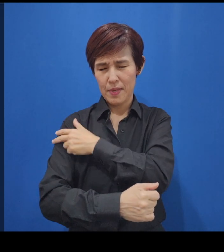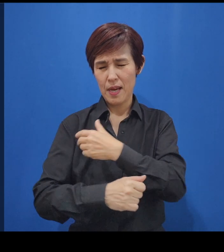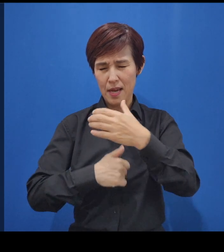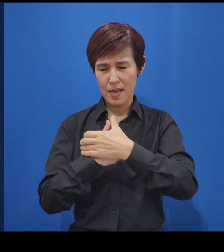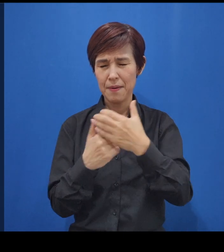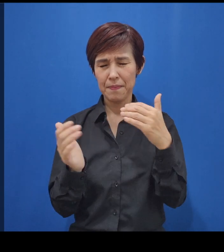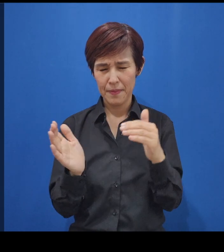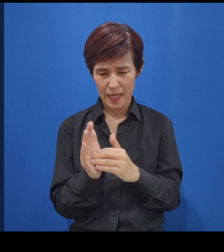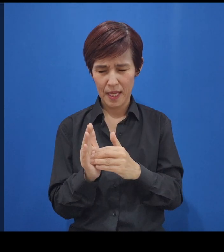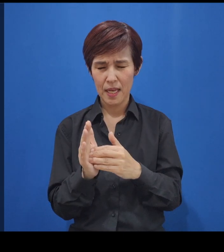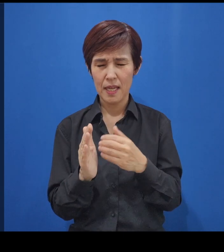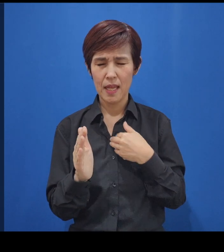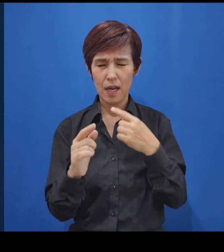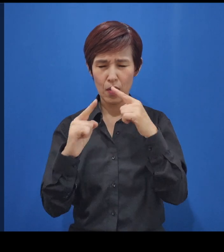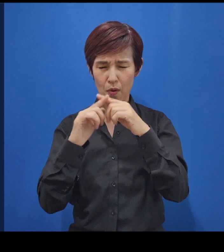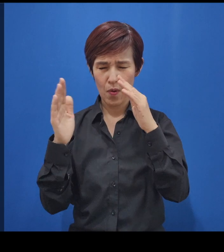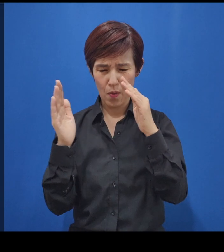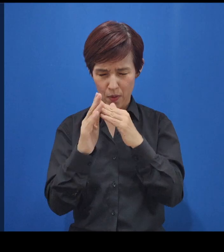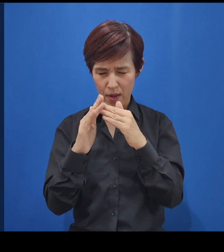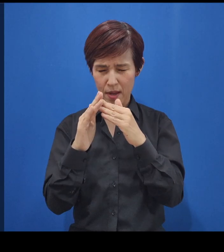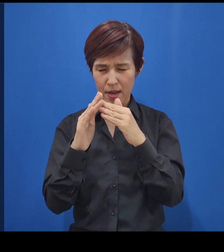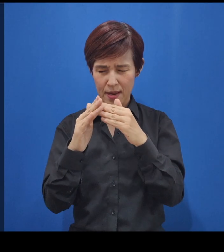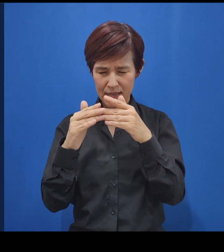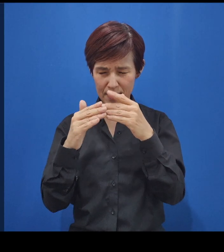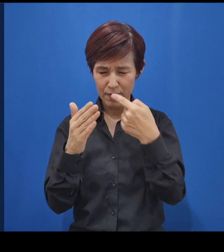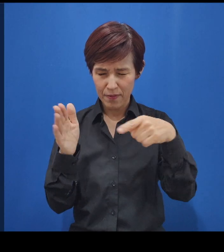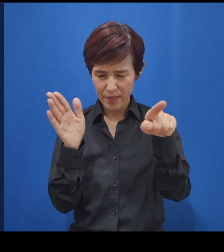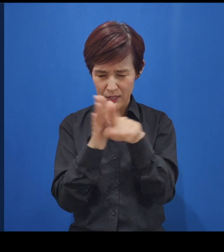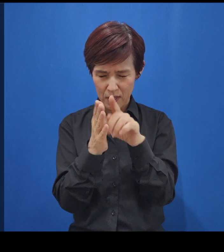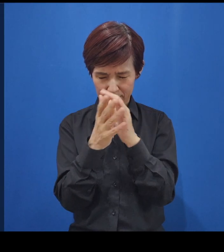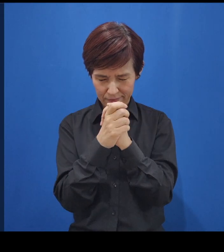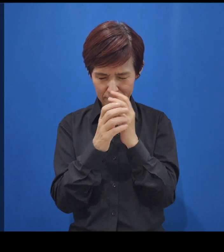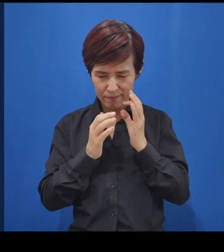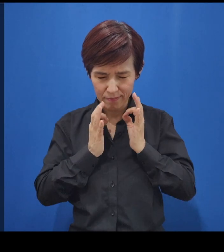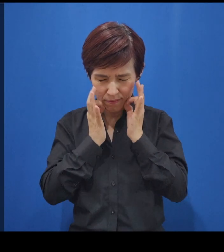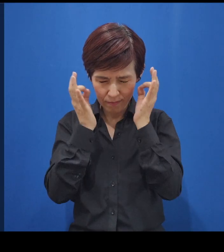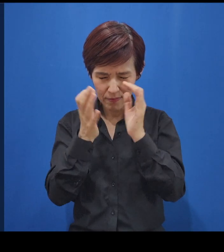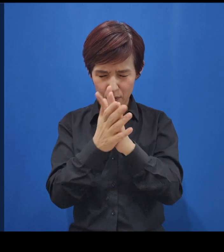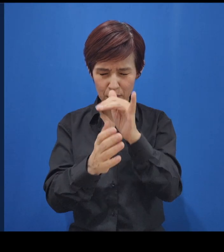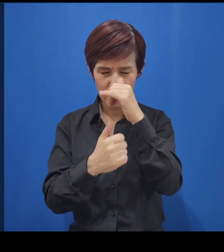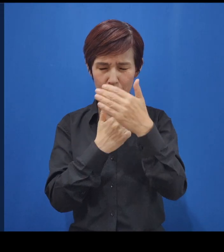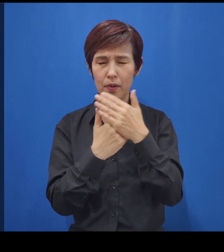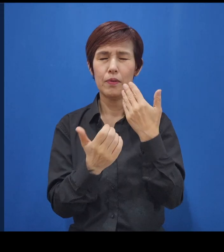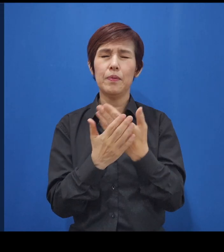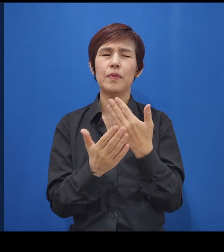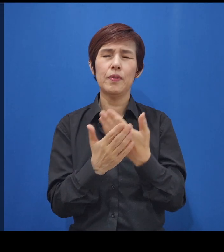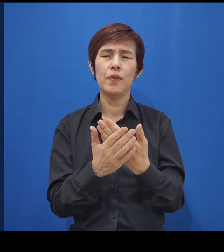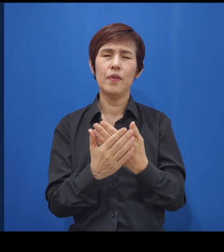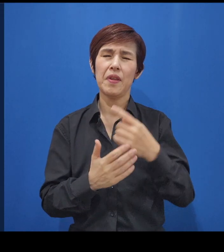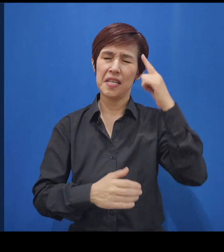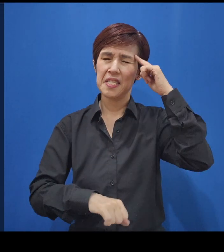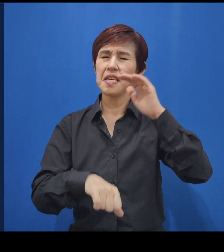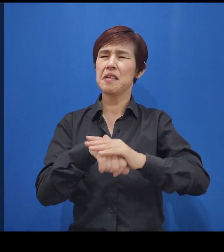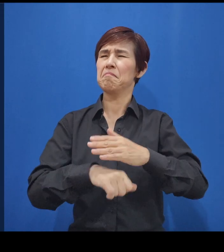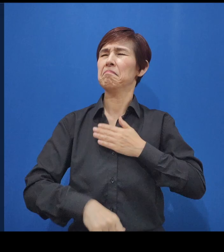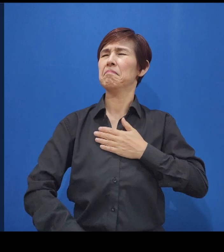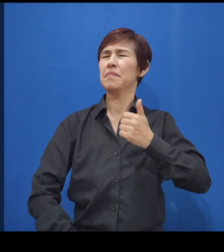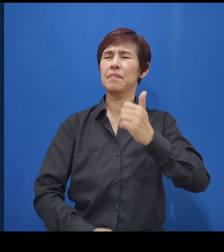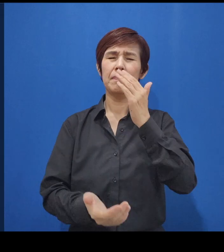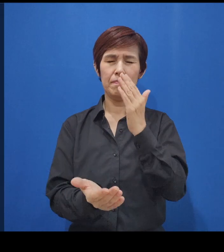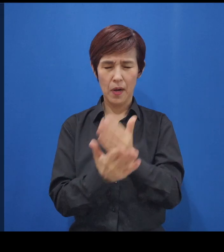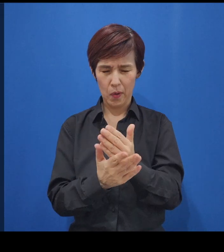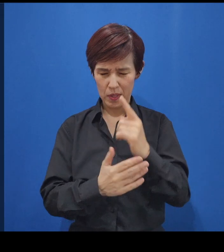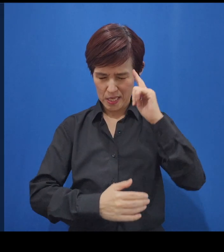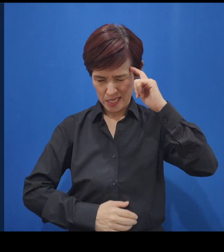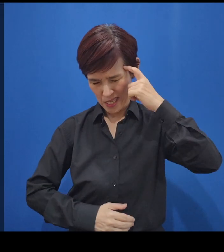직분자인데 하나님, 내가 교회를 끌어안고 깊고 간절한 기도를 할 수 있게 도와주시옵소서. 내 지혜에 빠져있지 않도록,